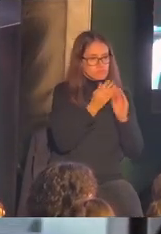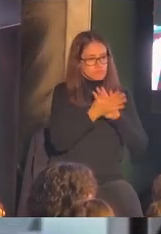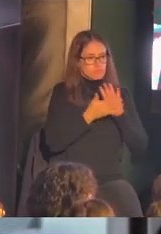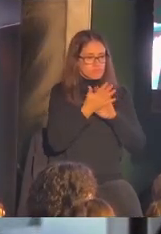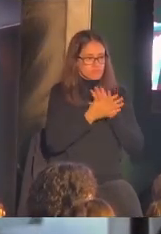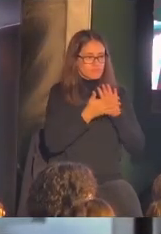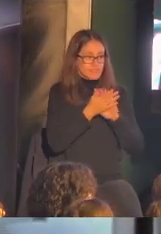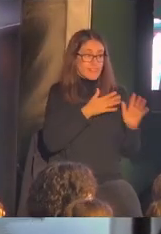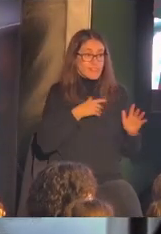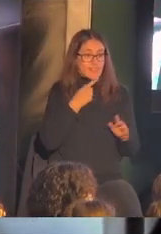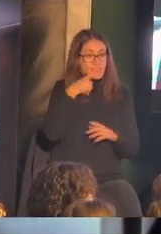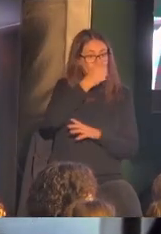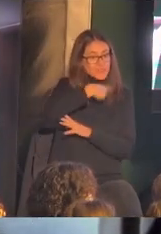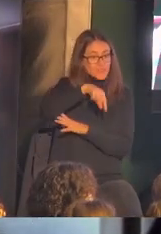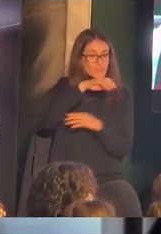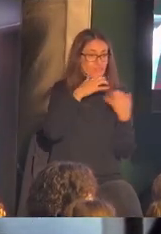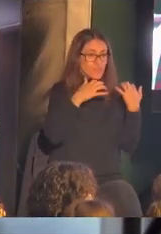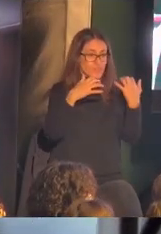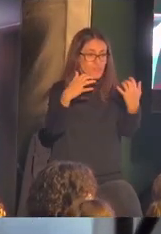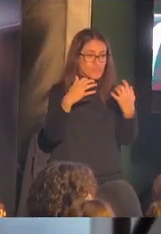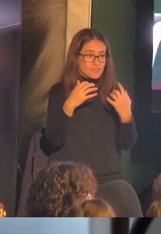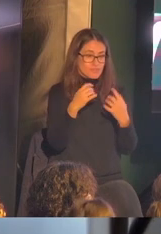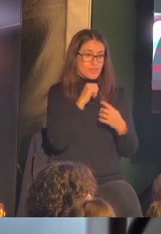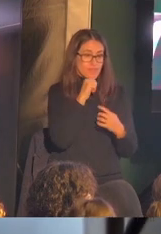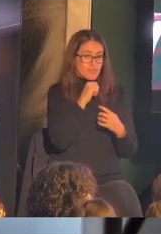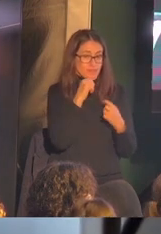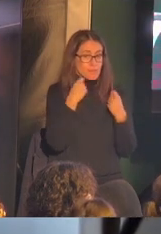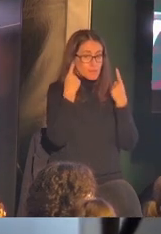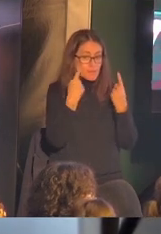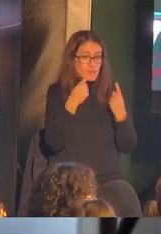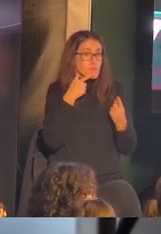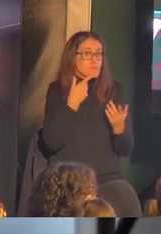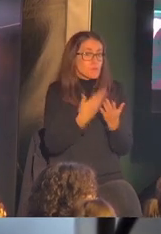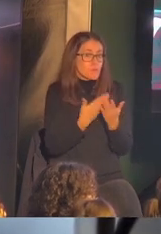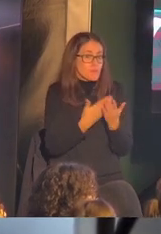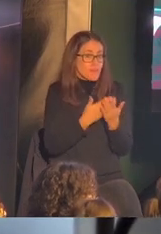sereu dels primers en poder-ho veure i en poder-ho provar.